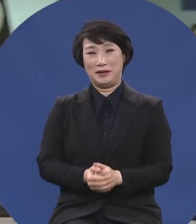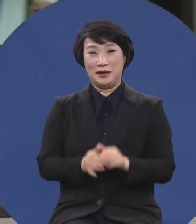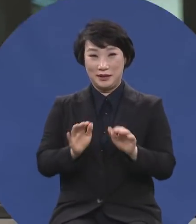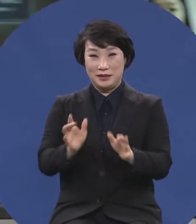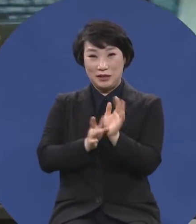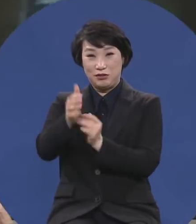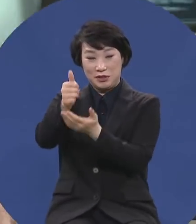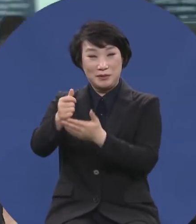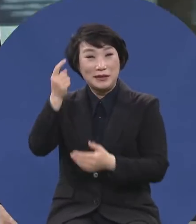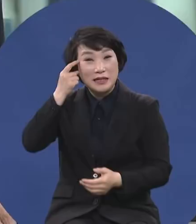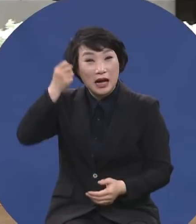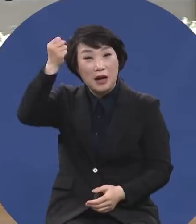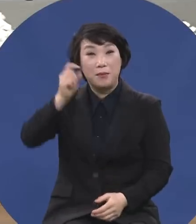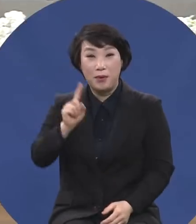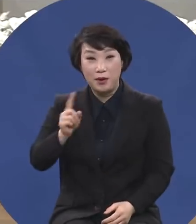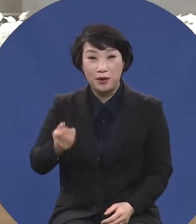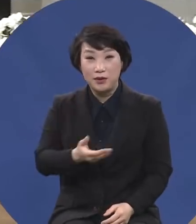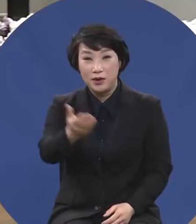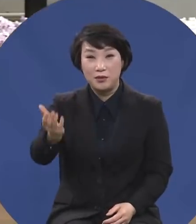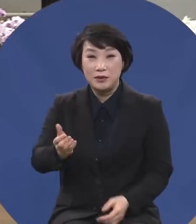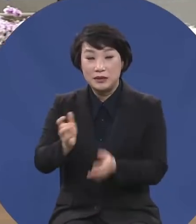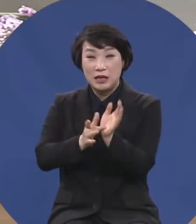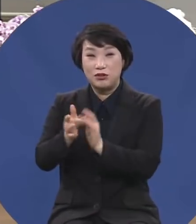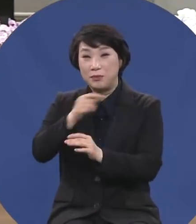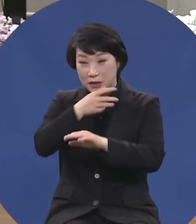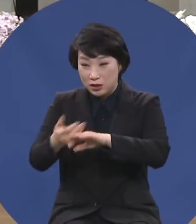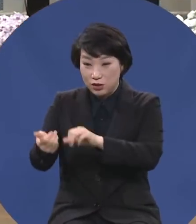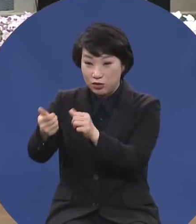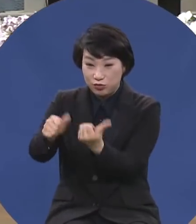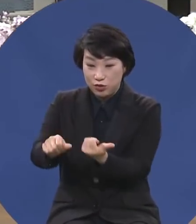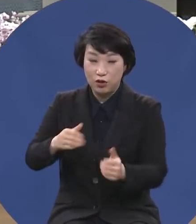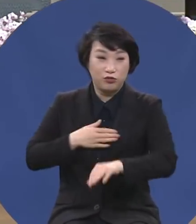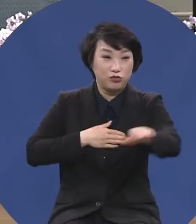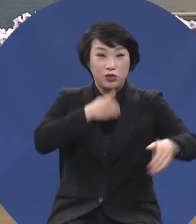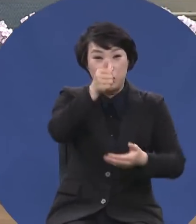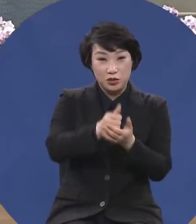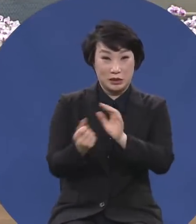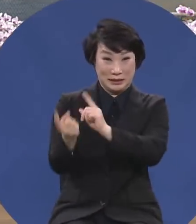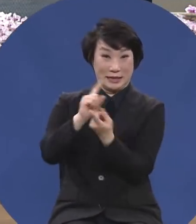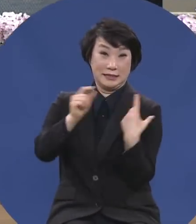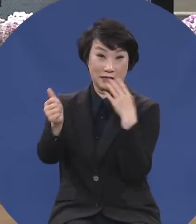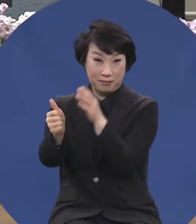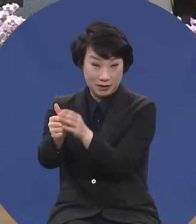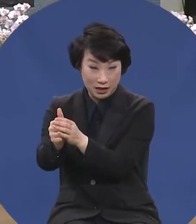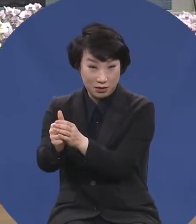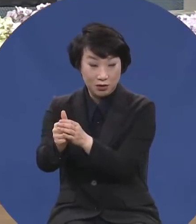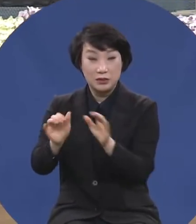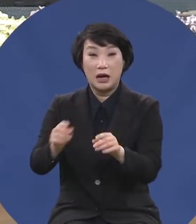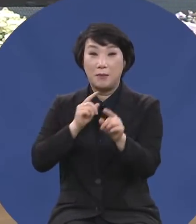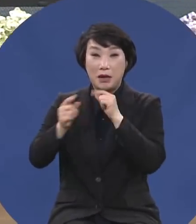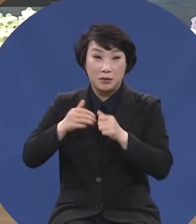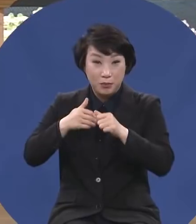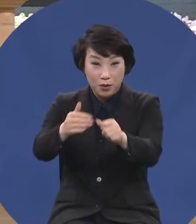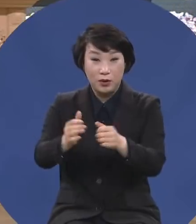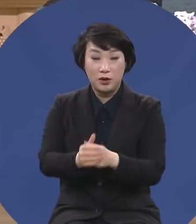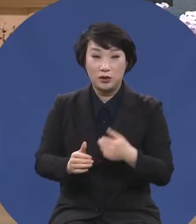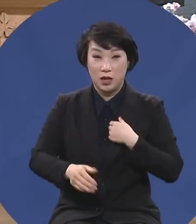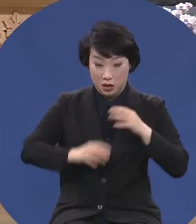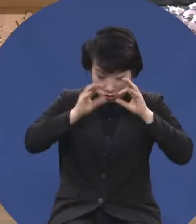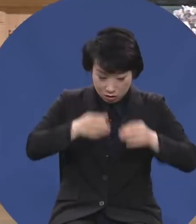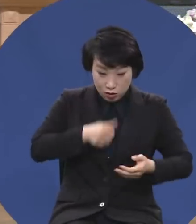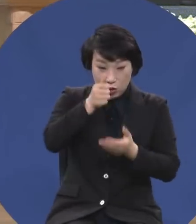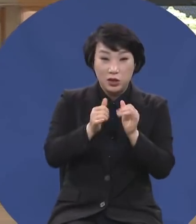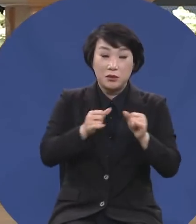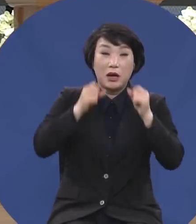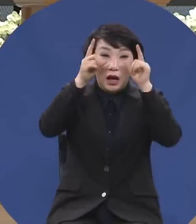예수께서 구상하신 것은 자기가 피 흘려 죽어서 우리 죄를 담당하고 말씀을 보내서 내가 죄인임을